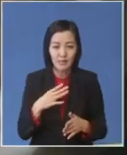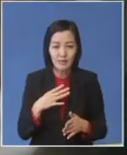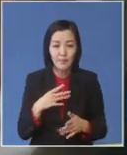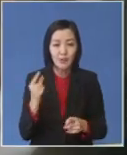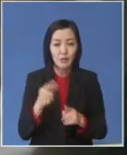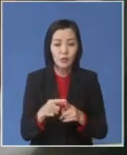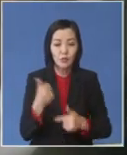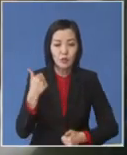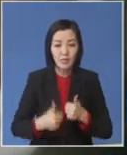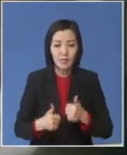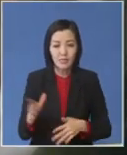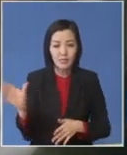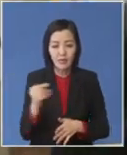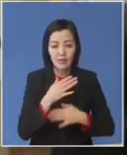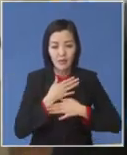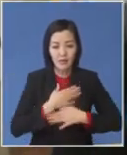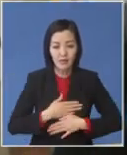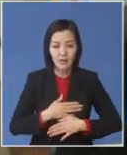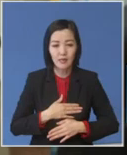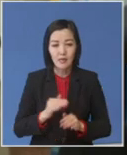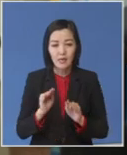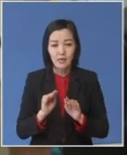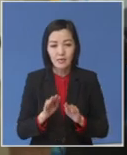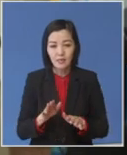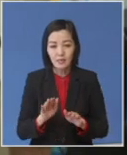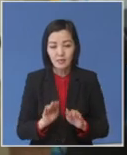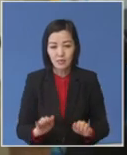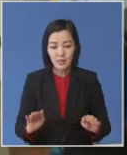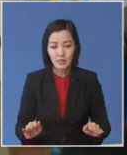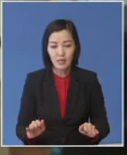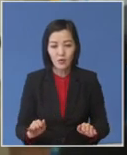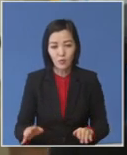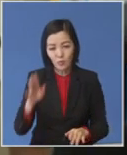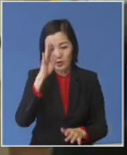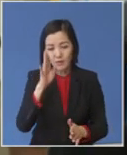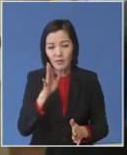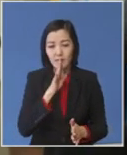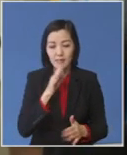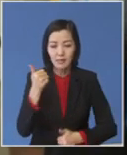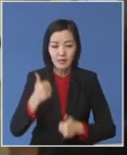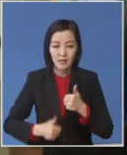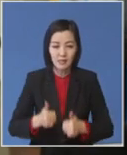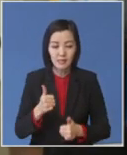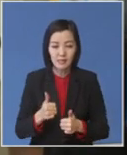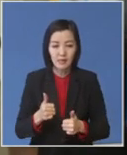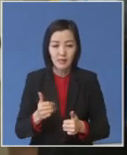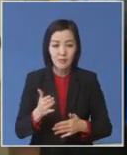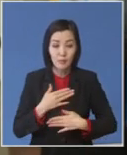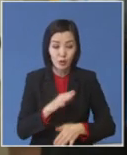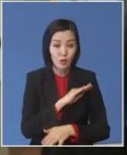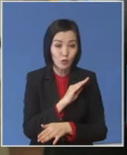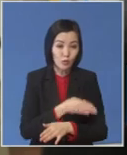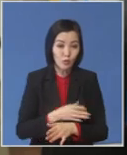сусаған қауымның құмары қанды. Кішкентай ұлдар мен қыздардың айтысы кәдімгідей бізге күш